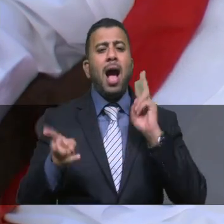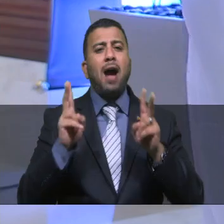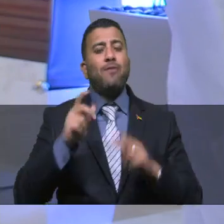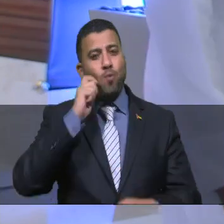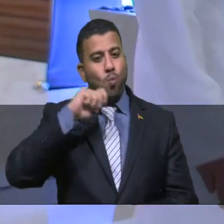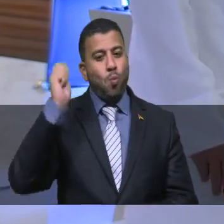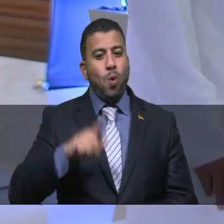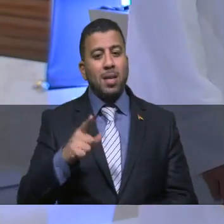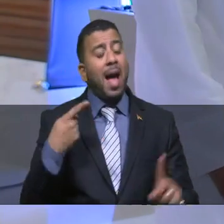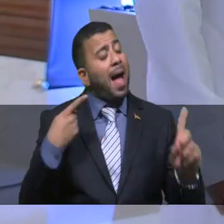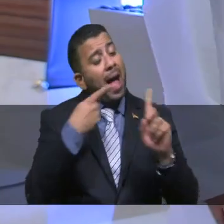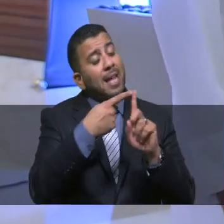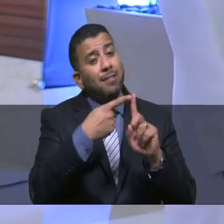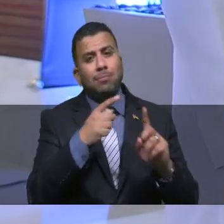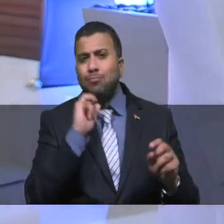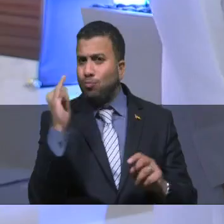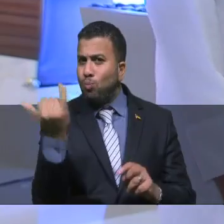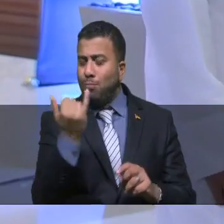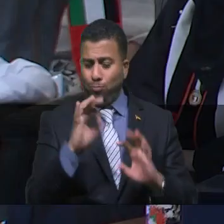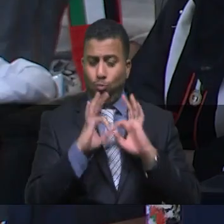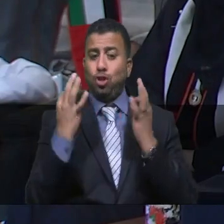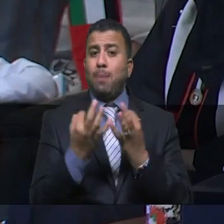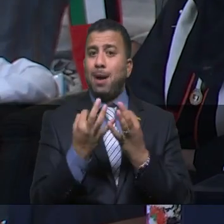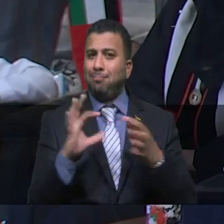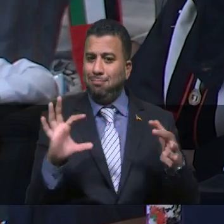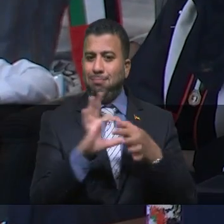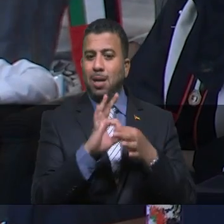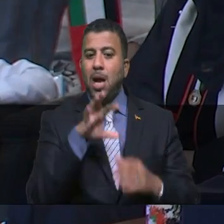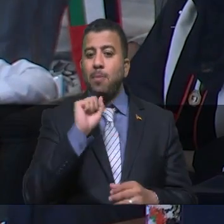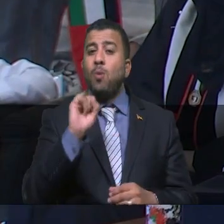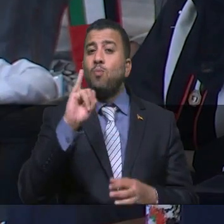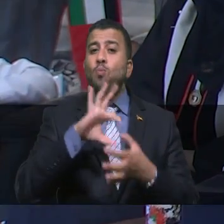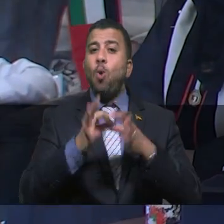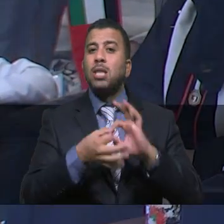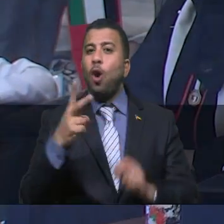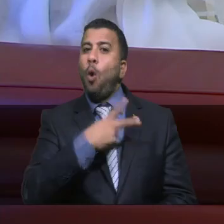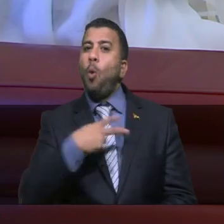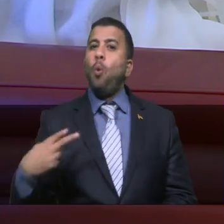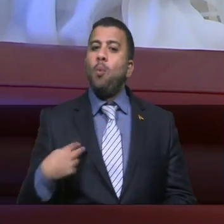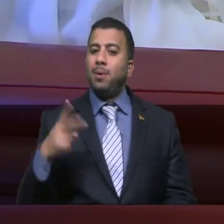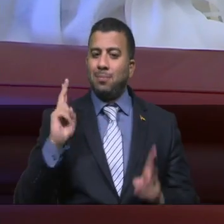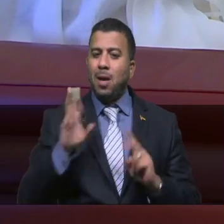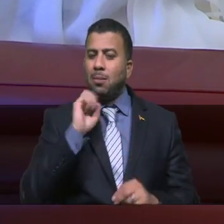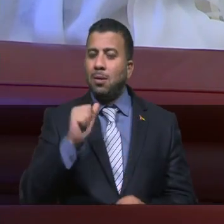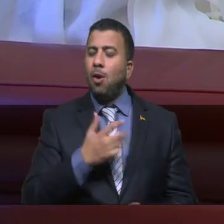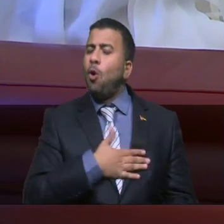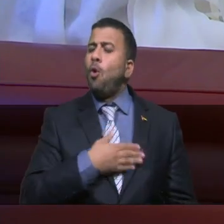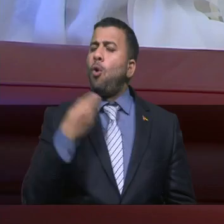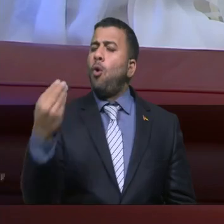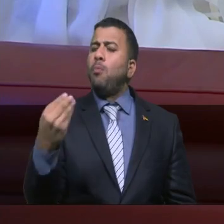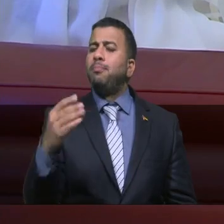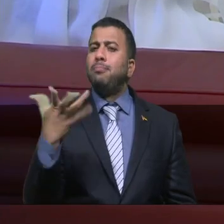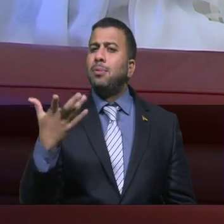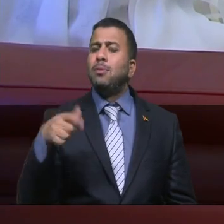وطني بهدف تعزيز الدور المجتمعي الذي تلعبه المؤسسات الحكومية في تجديد الولاء